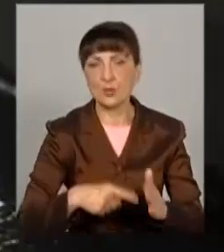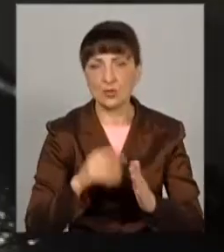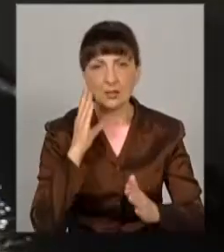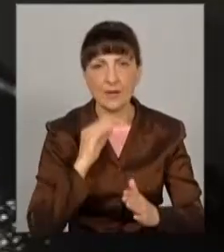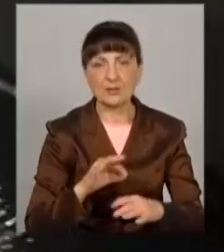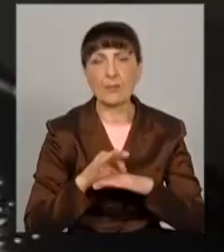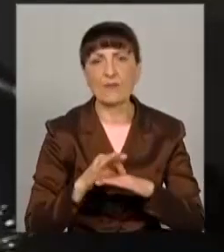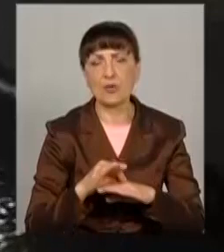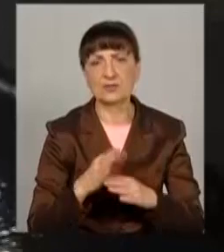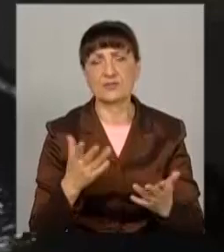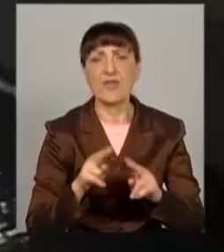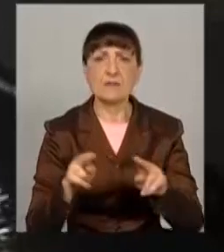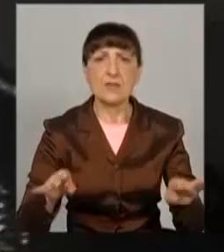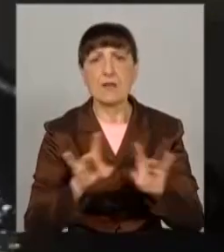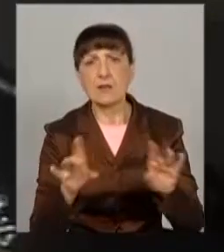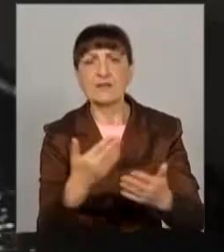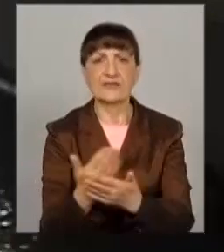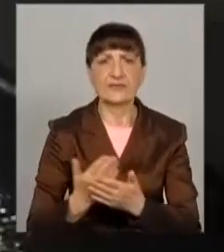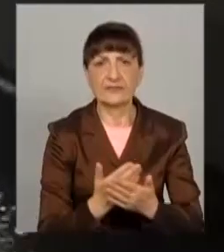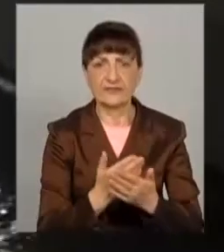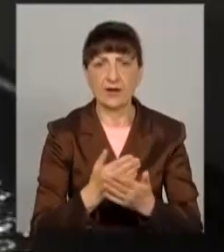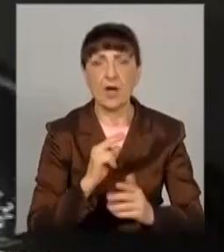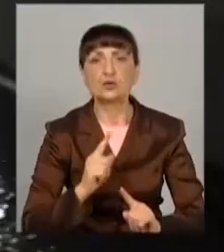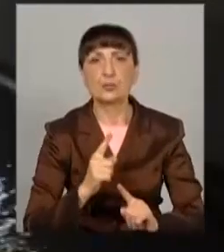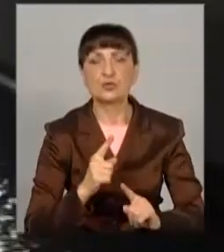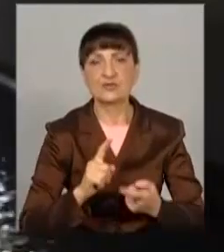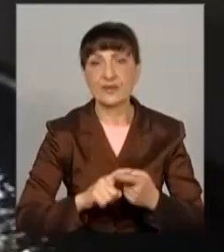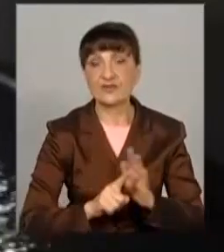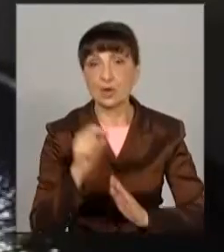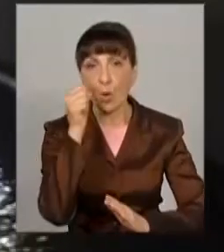проводится широкомасштабная агитационно-профилактическая работа, благодаря